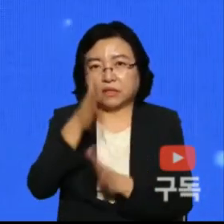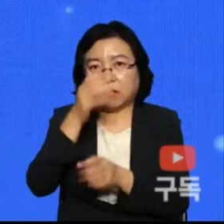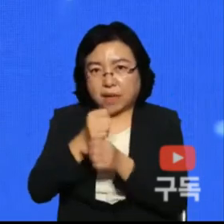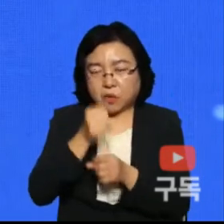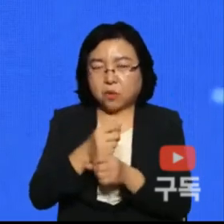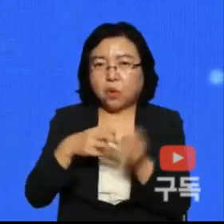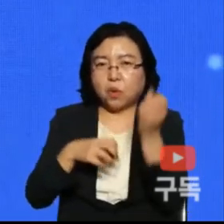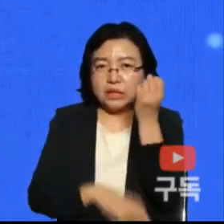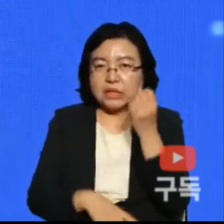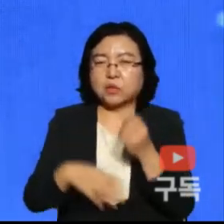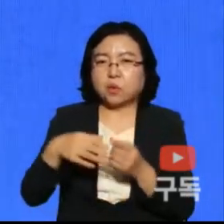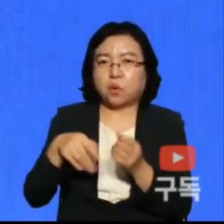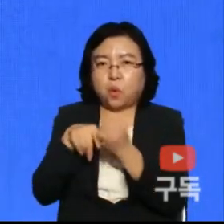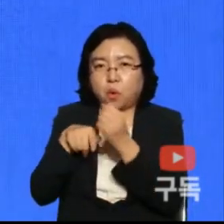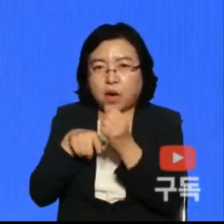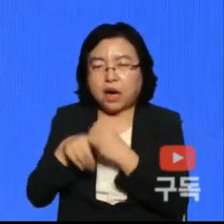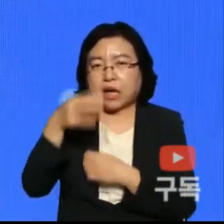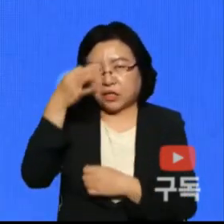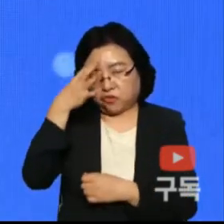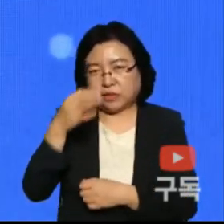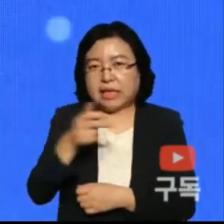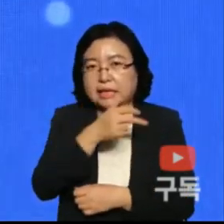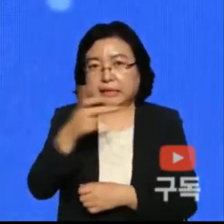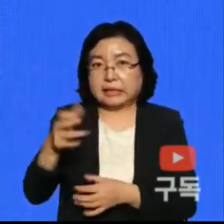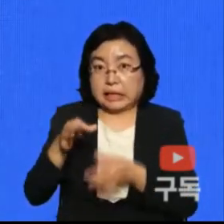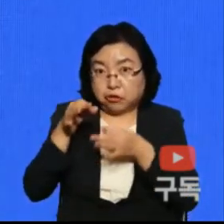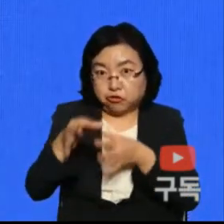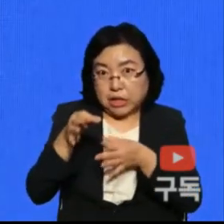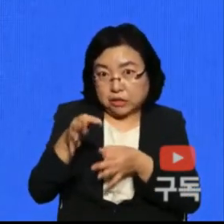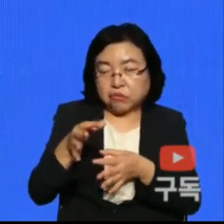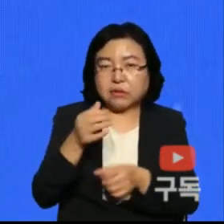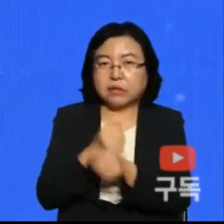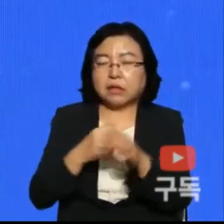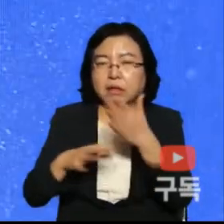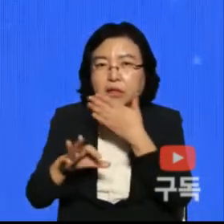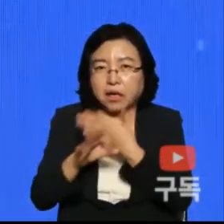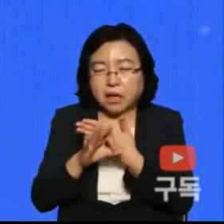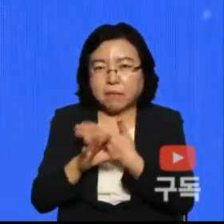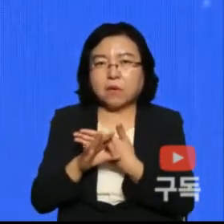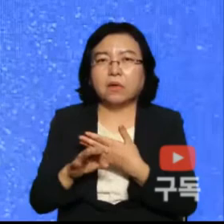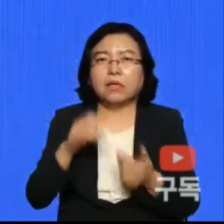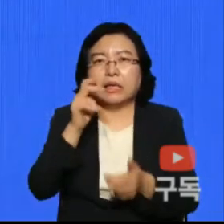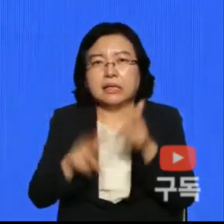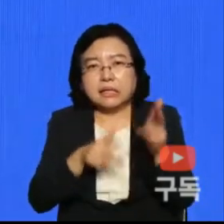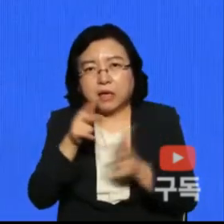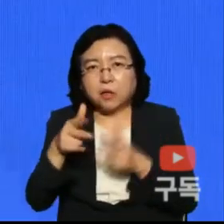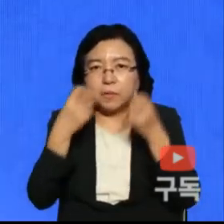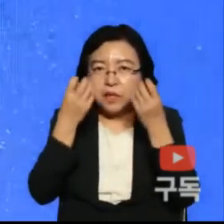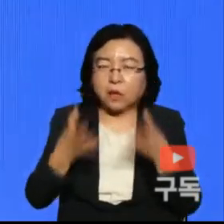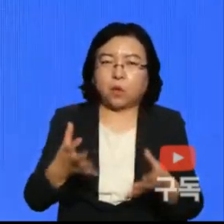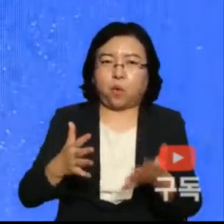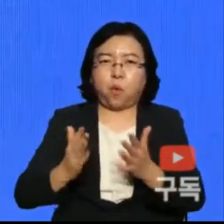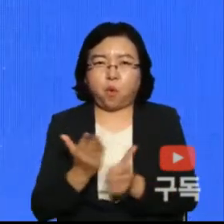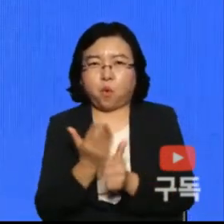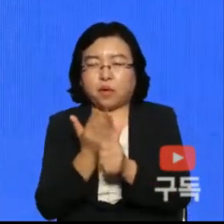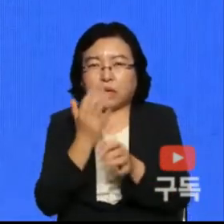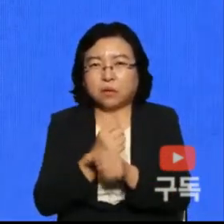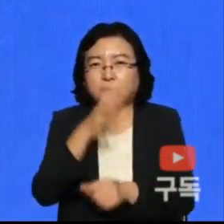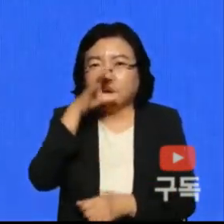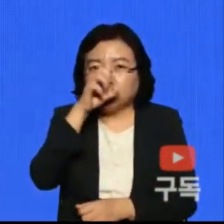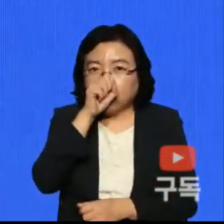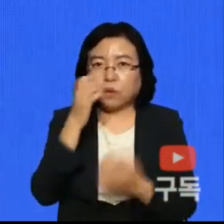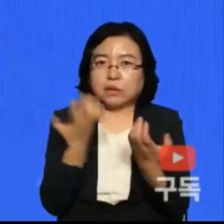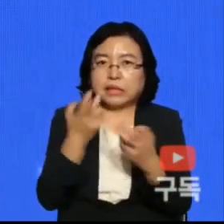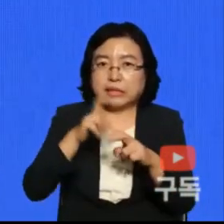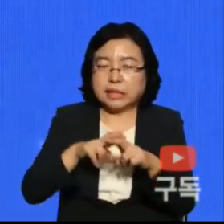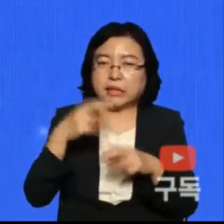과학기술의 대대적인 투자를 단행한다면 산업의 전환과 신산업 육성 그리고 좋은 일자리 새로운